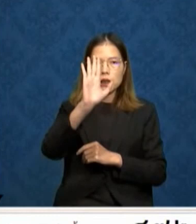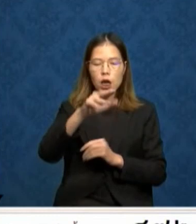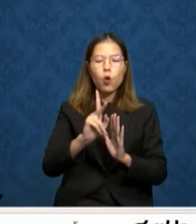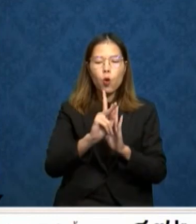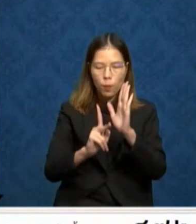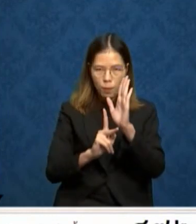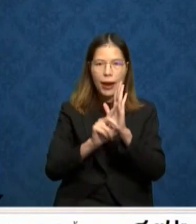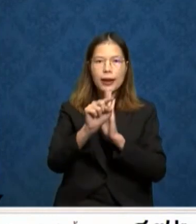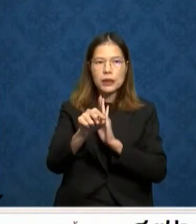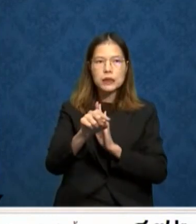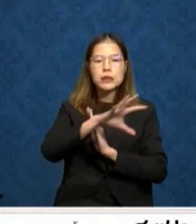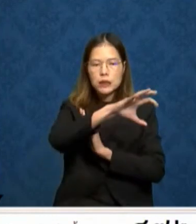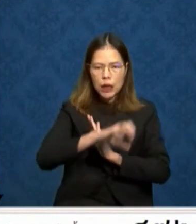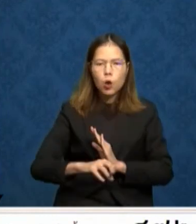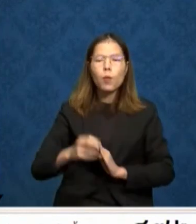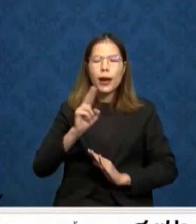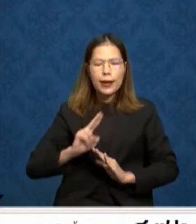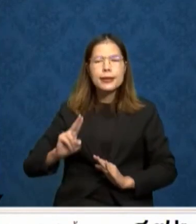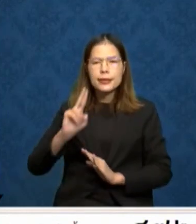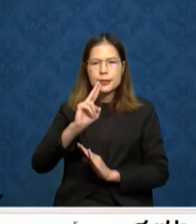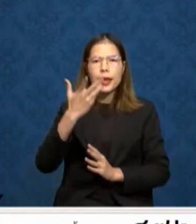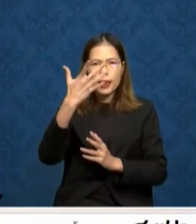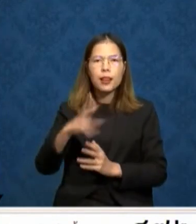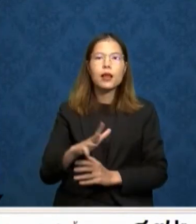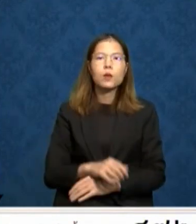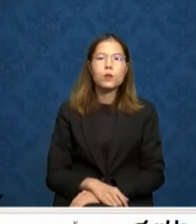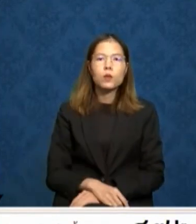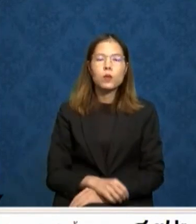ทั้งฉบับซึ่งเอามาบังคับใช้อยู่แล้วเราจึง